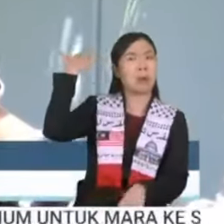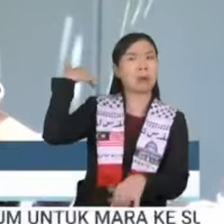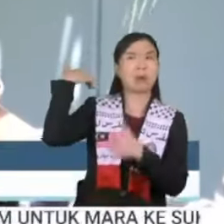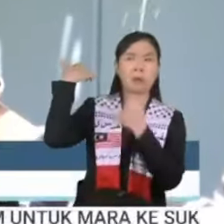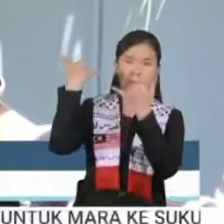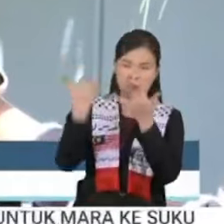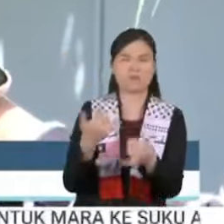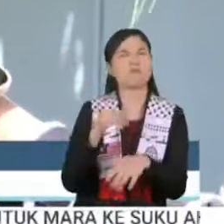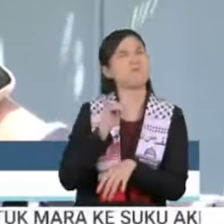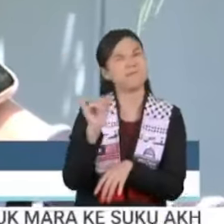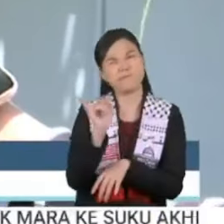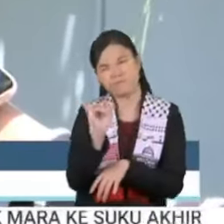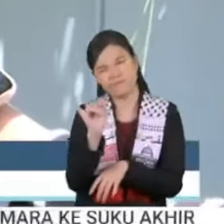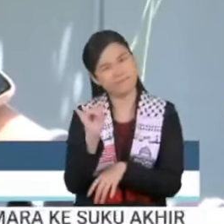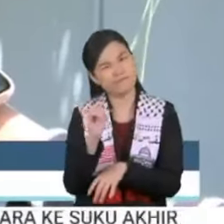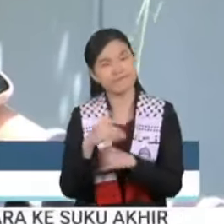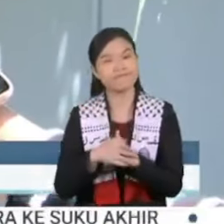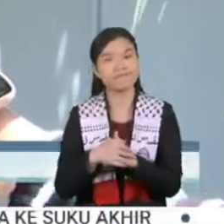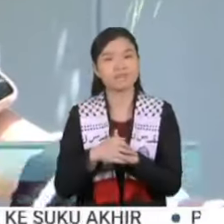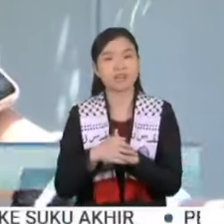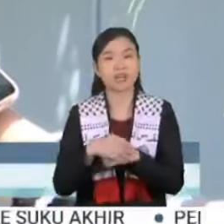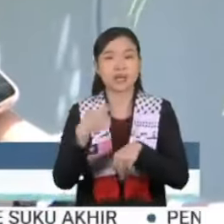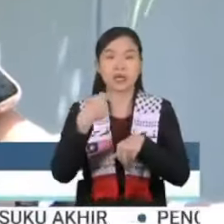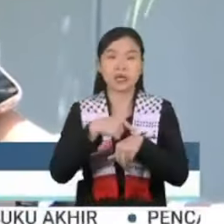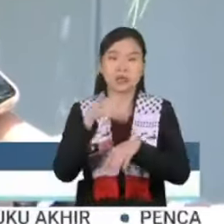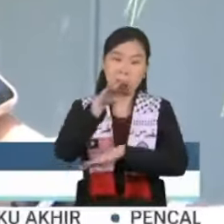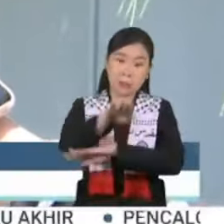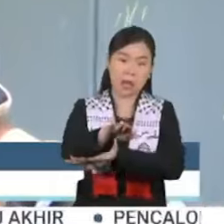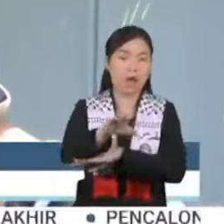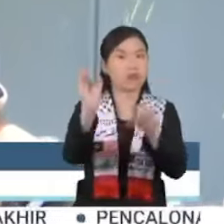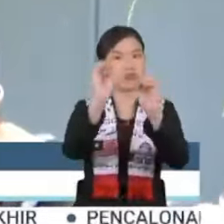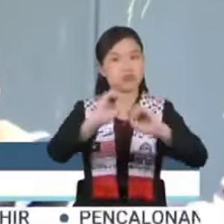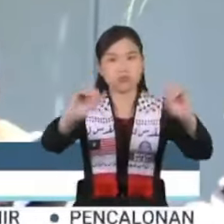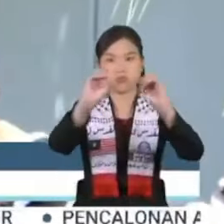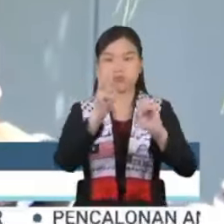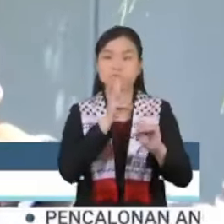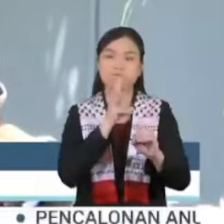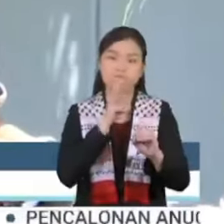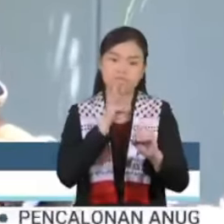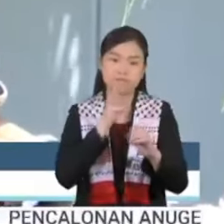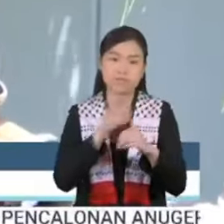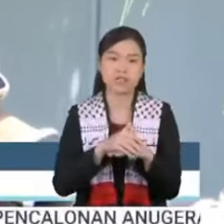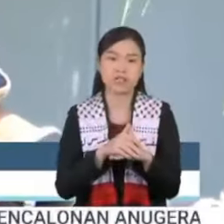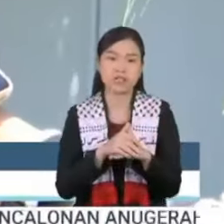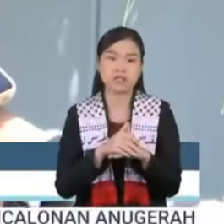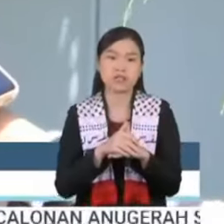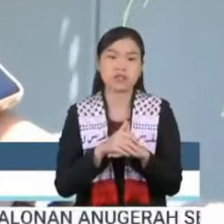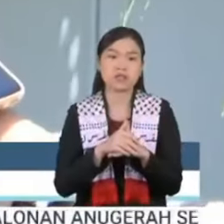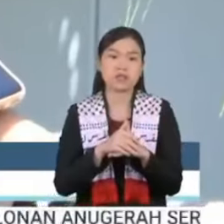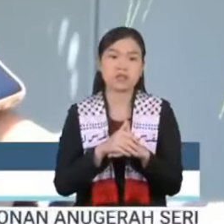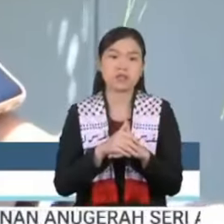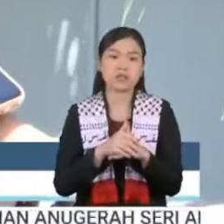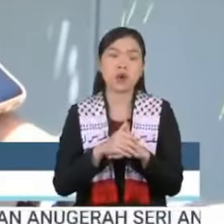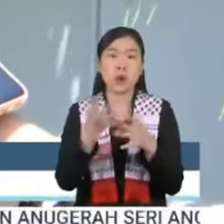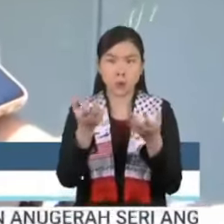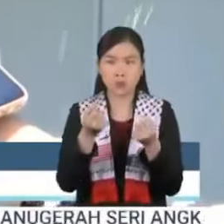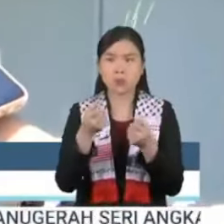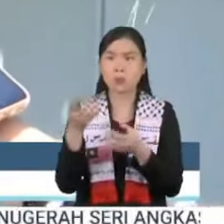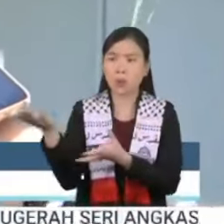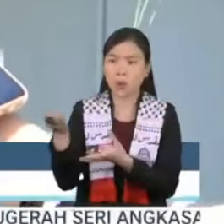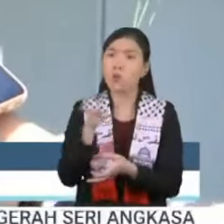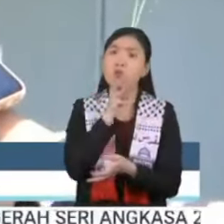sama jugalah ayak ni. Main nak maghrib, main tak ada. Kadang-kadang besar bila nak main maghrib, halu gitu. Nak ambil ayak semayang,